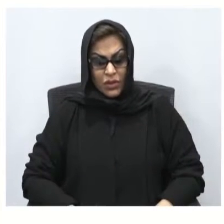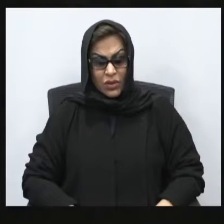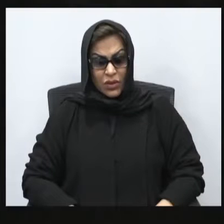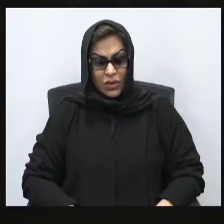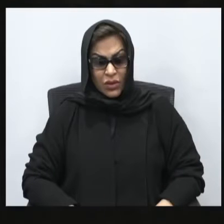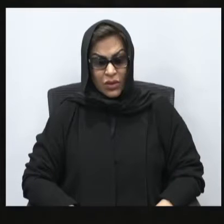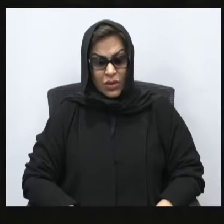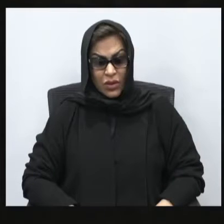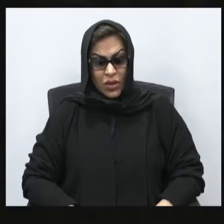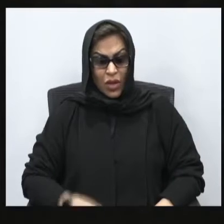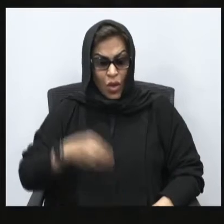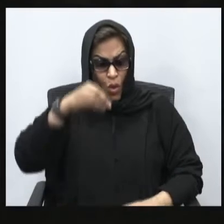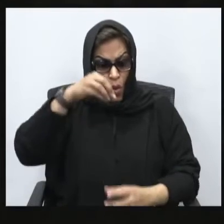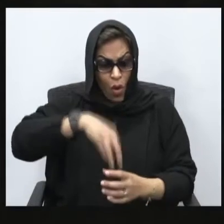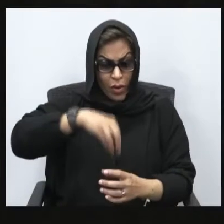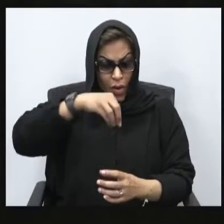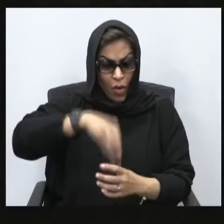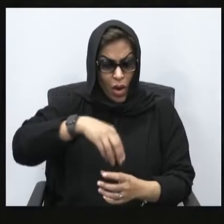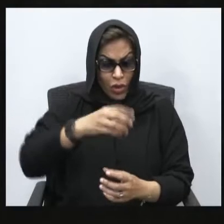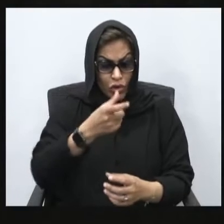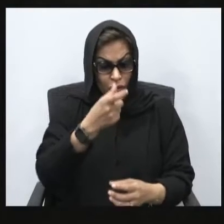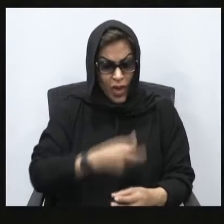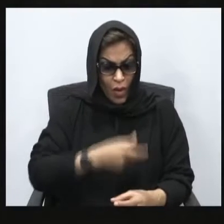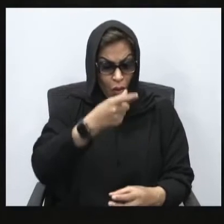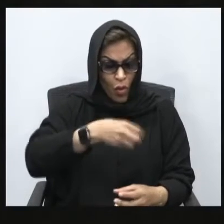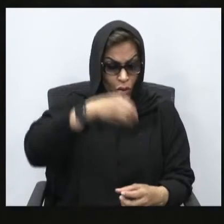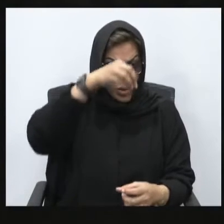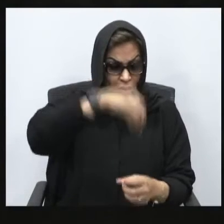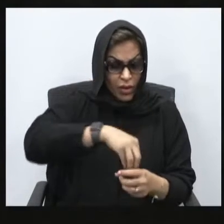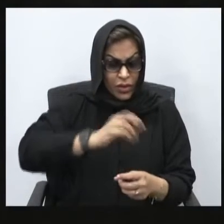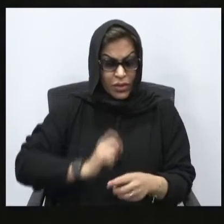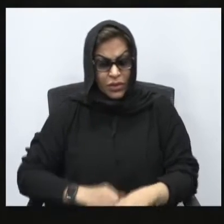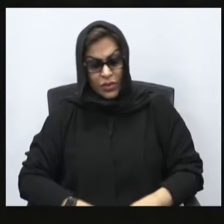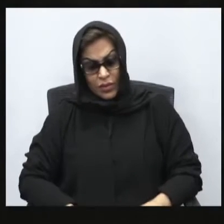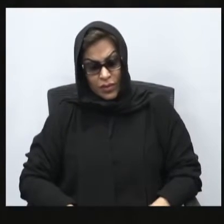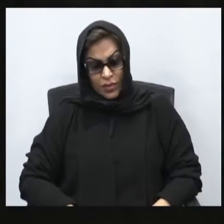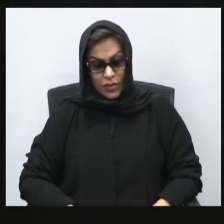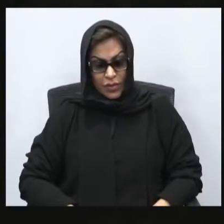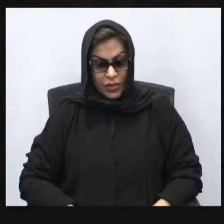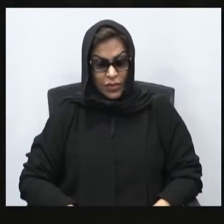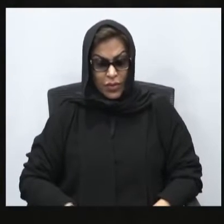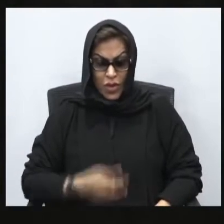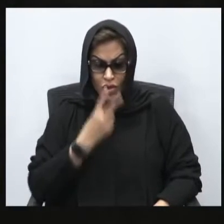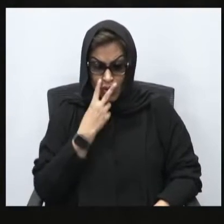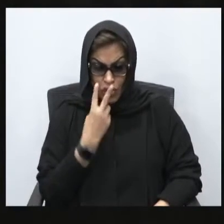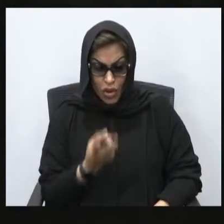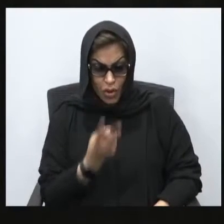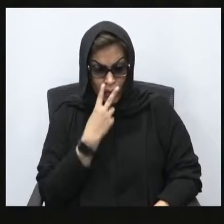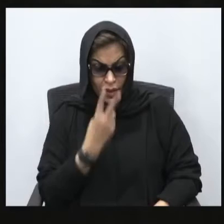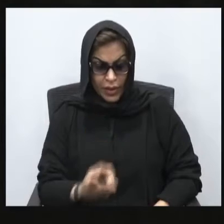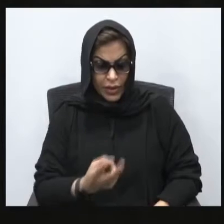من الكرات في داخل الانبوب نبدا سويا شاهدوا